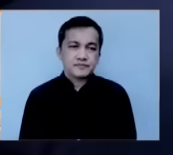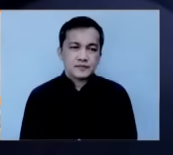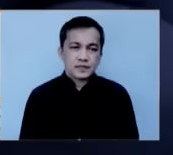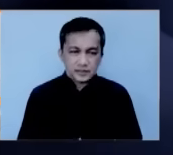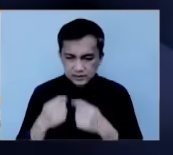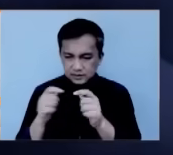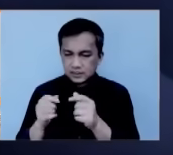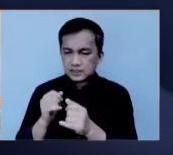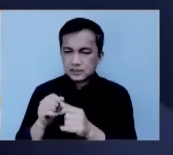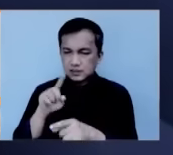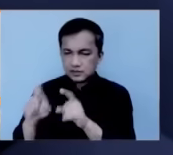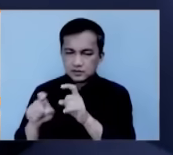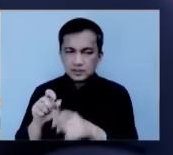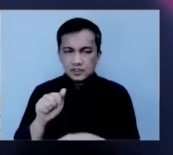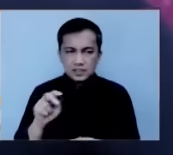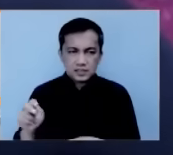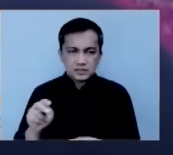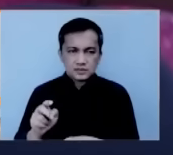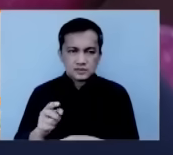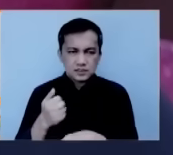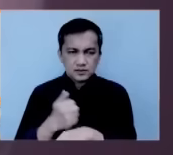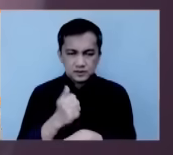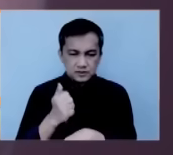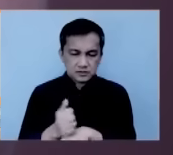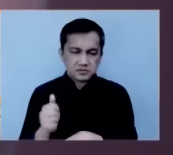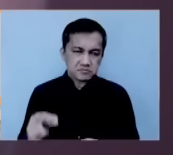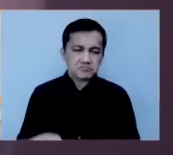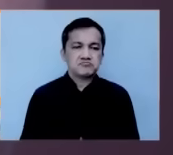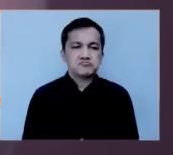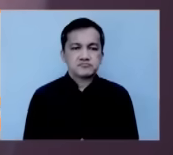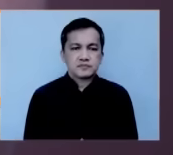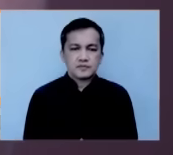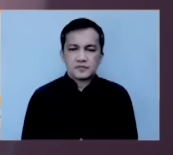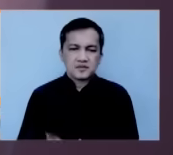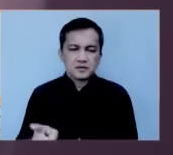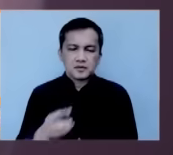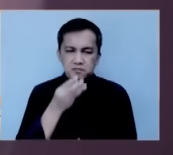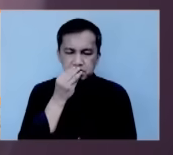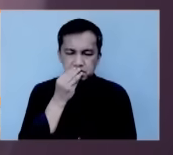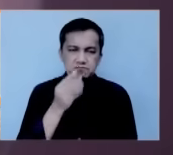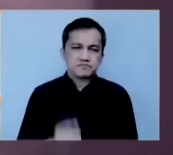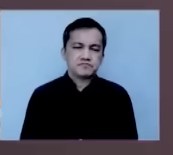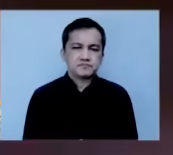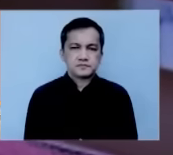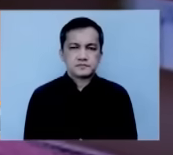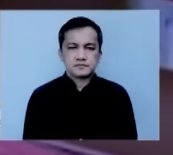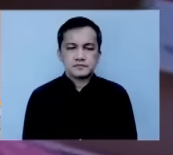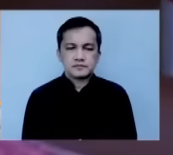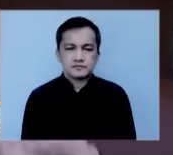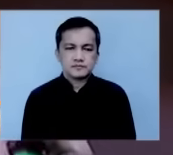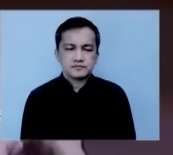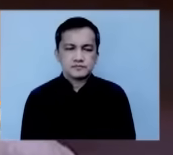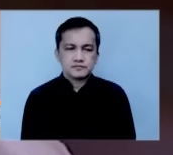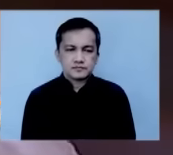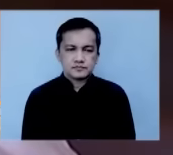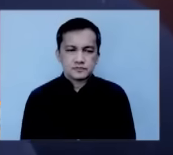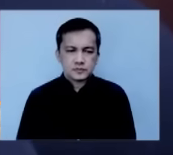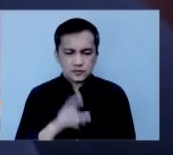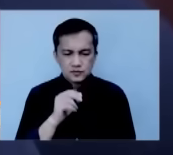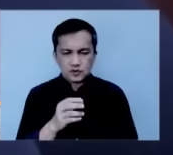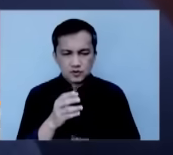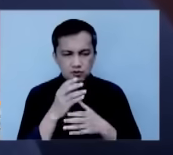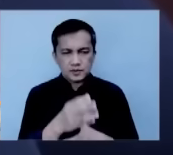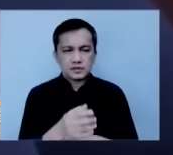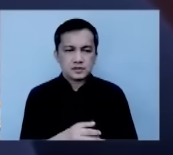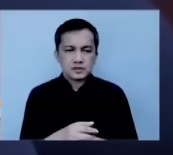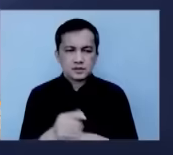tanungin si Elias Ann tungkol sa mga alegasyon laban sa kanya. Pero tumanggi siyang magbigay ng pahayag. No comment. Maaharap